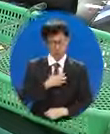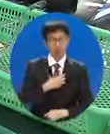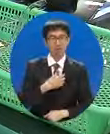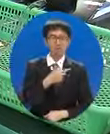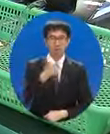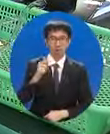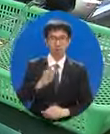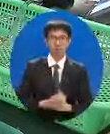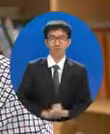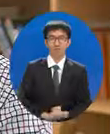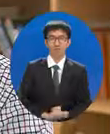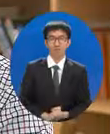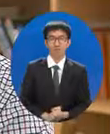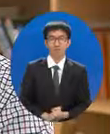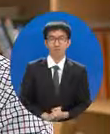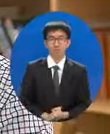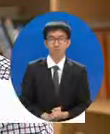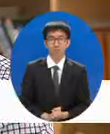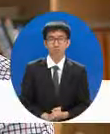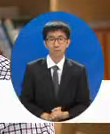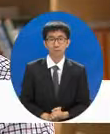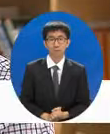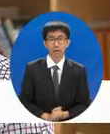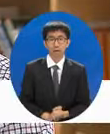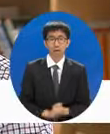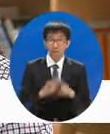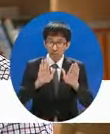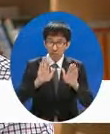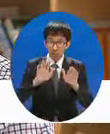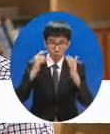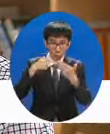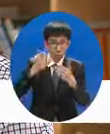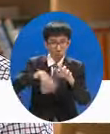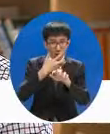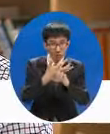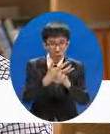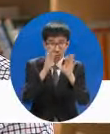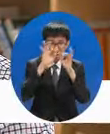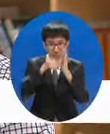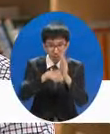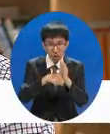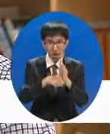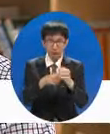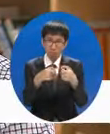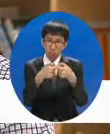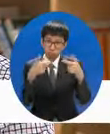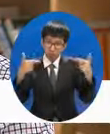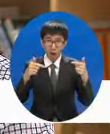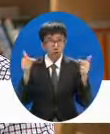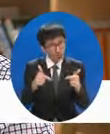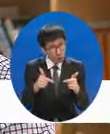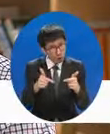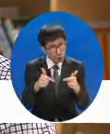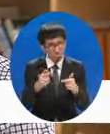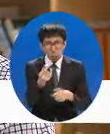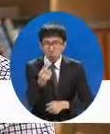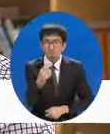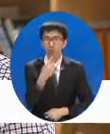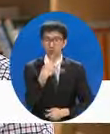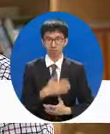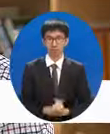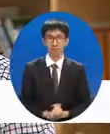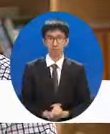있습니다. 오히려 강론의 교육과정 개정은 양이 늘거나 아니면 줄더라도 굉장히 미비한